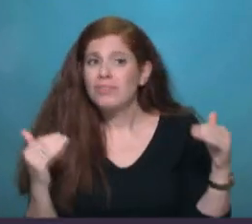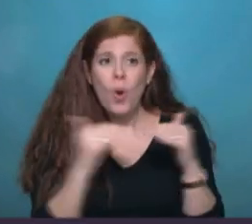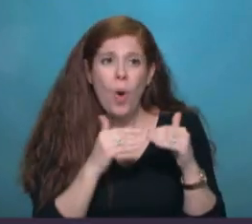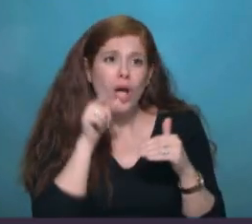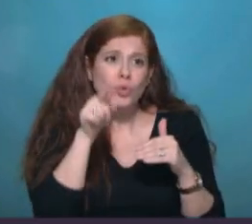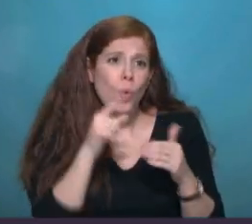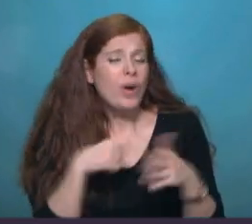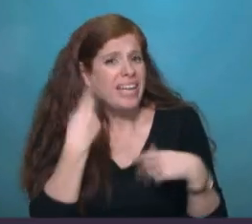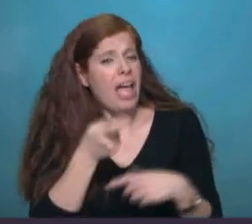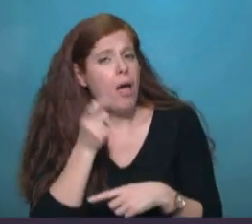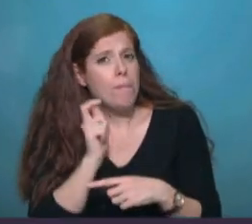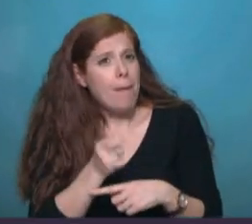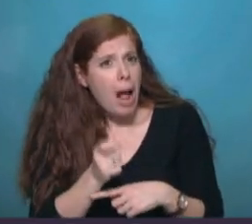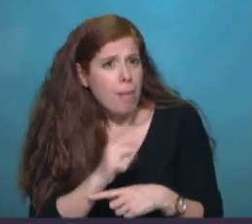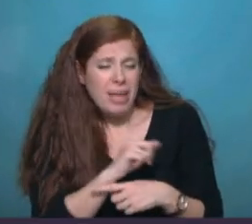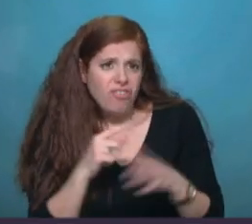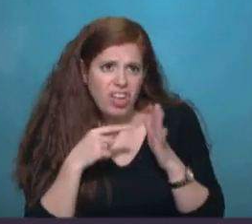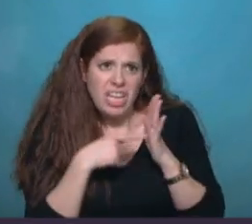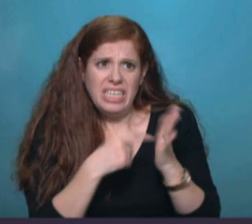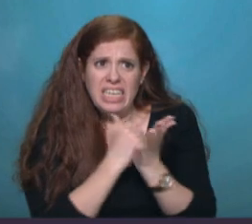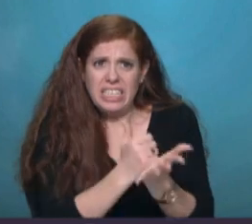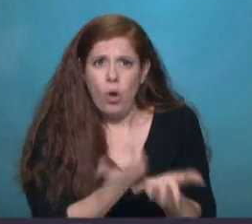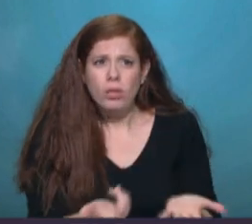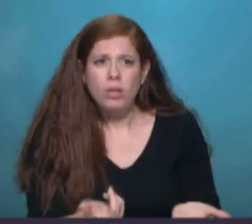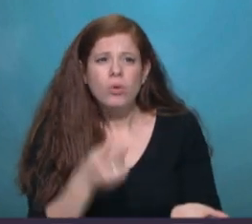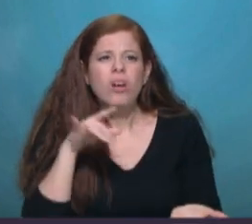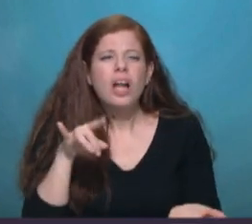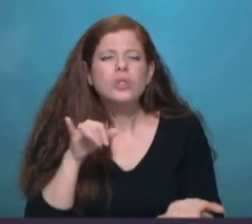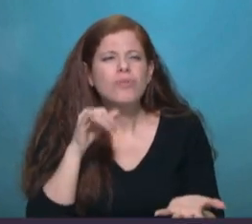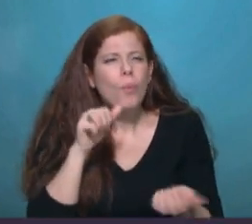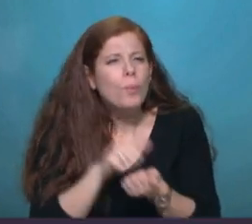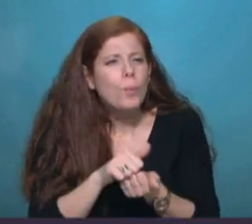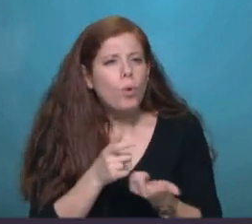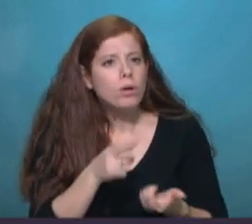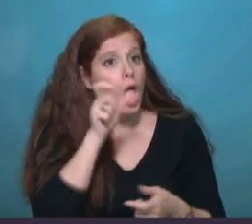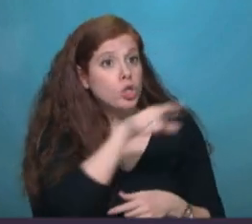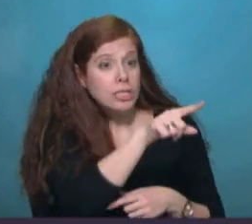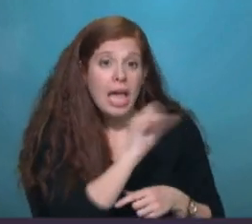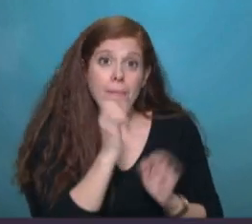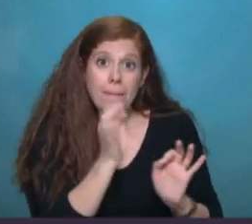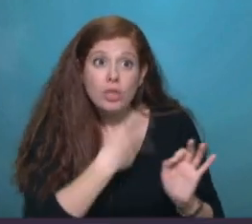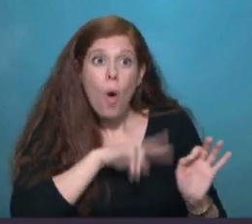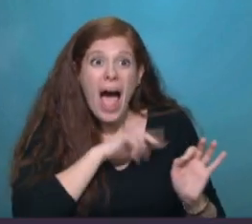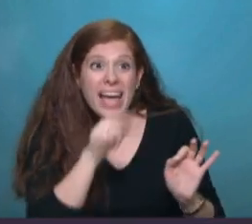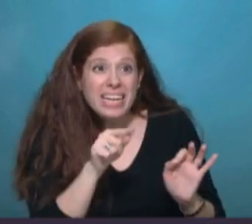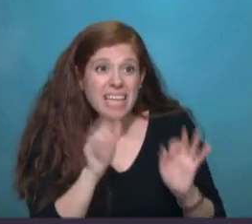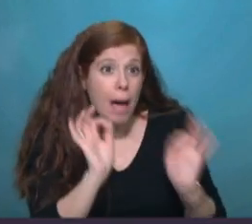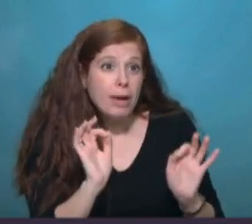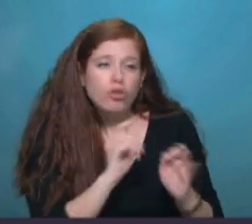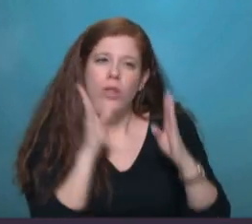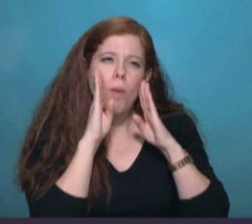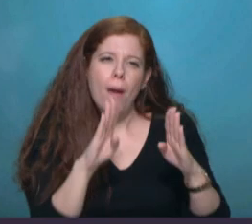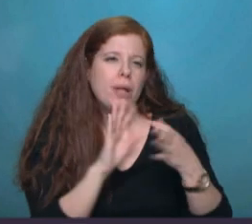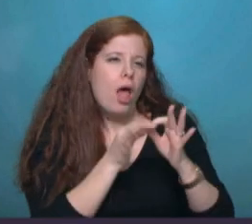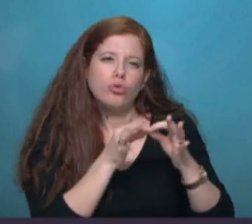ולא ימסלנו אסלה. חאלד יוסוף דה, יעני, שחסי גהלה. הרגל דה לו, תלע, תלע מנו חגה זה כדה, אני סרחה מה בסדש סושל מידיה, בס